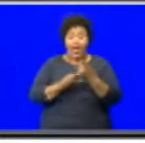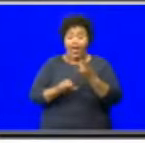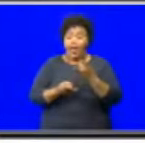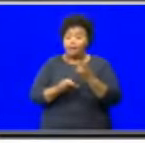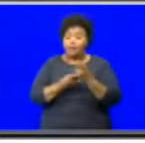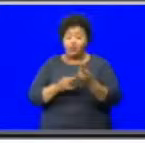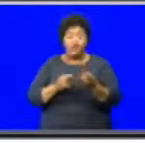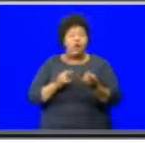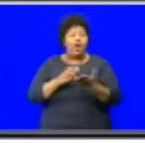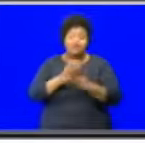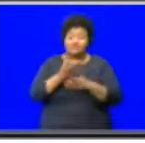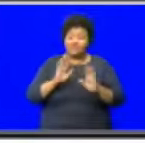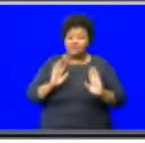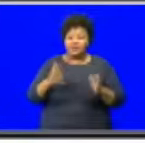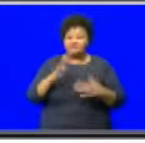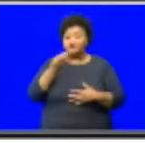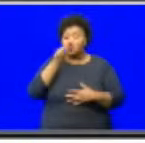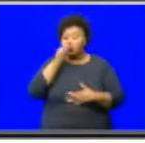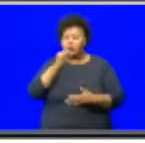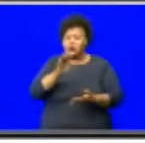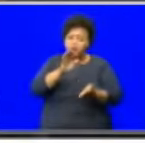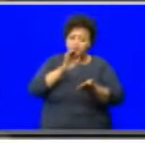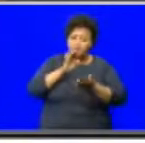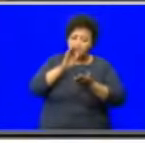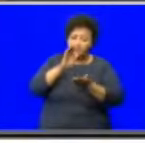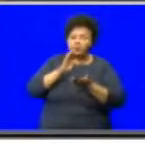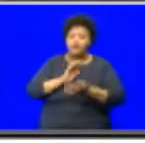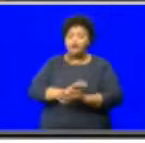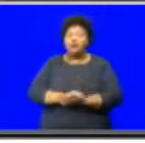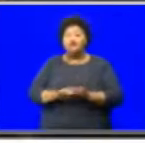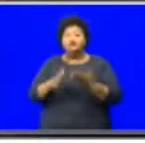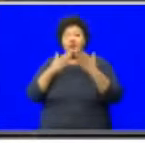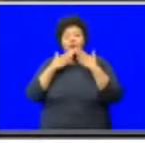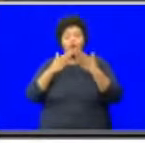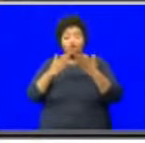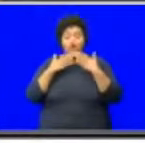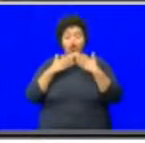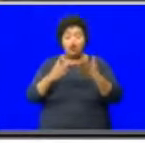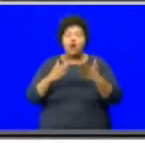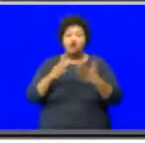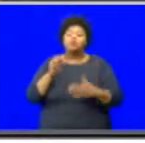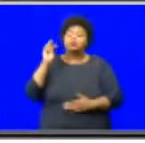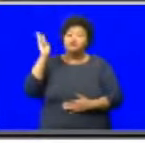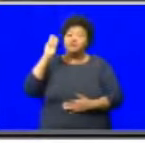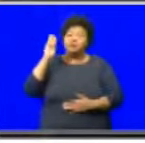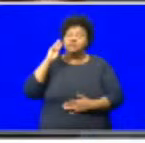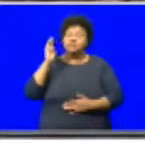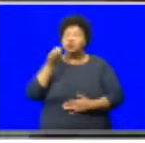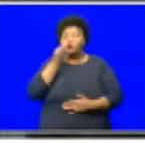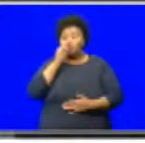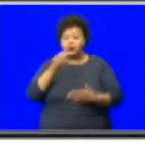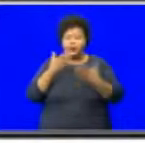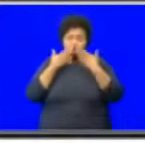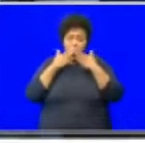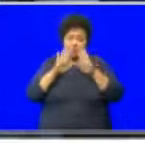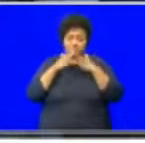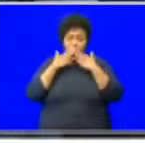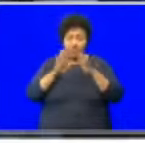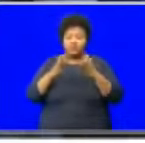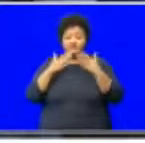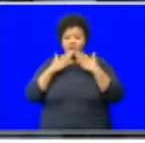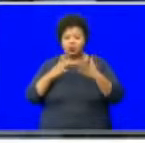la siphekona babe njenge mphathi wethu sikubonga kakhulu bazalwane akusiko